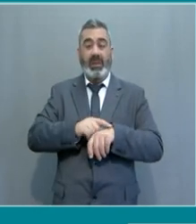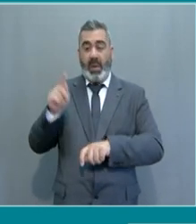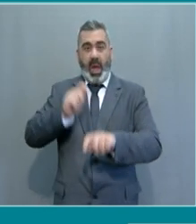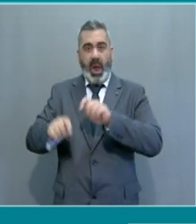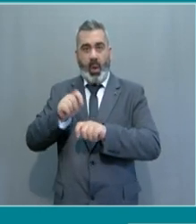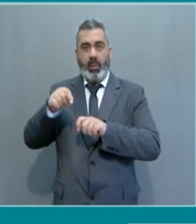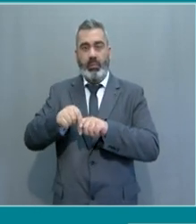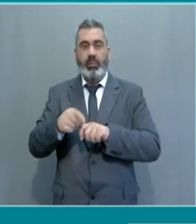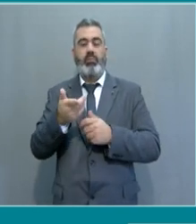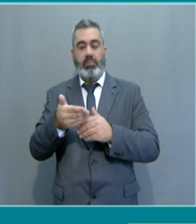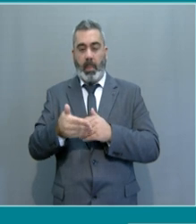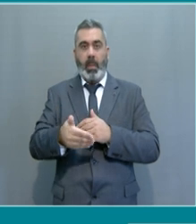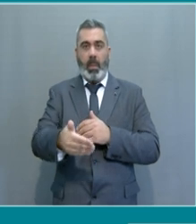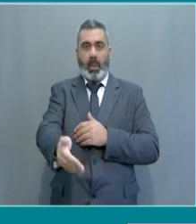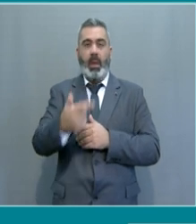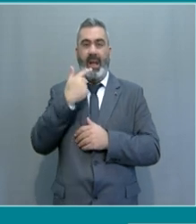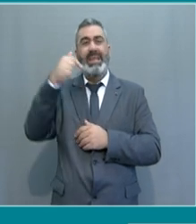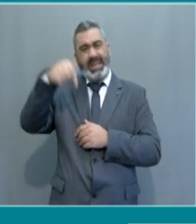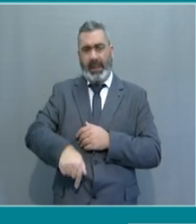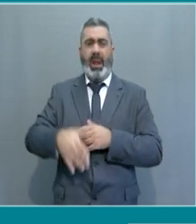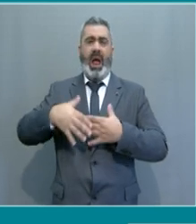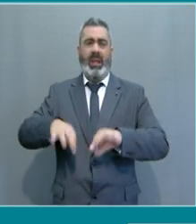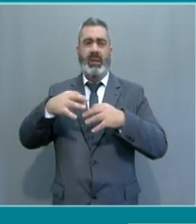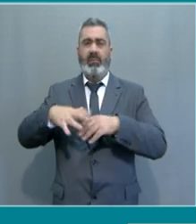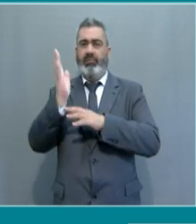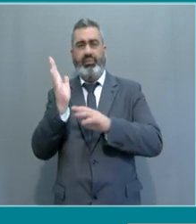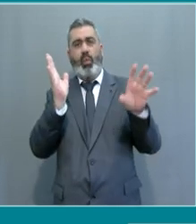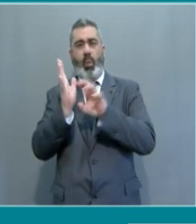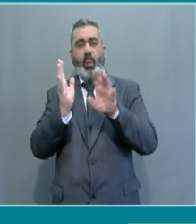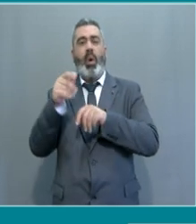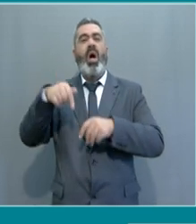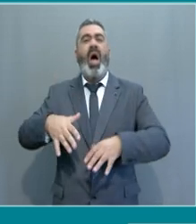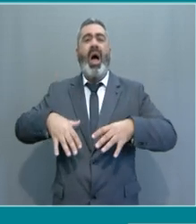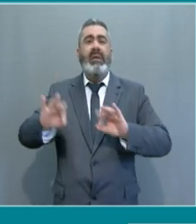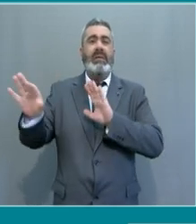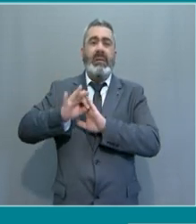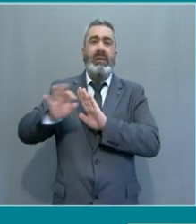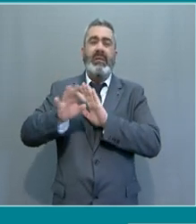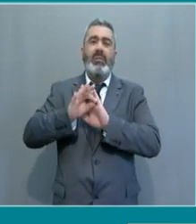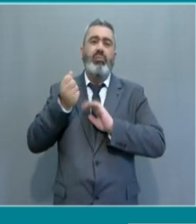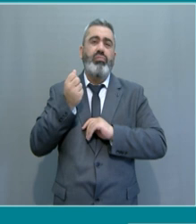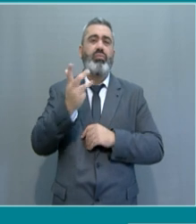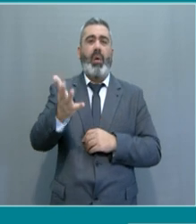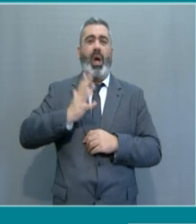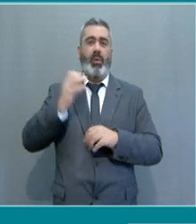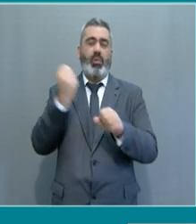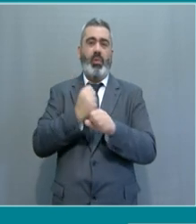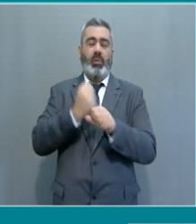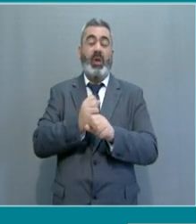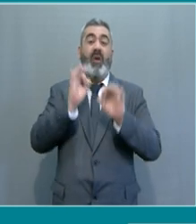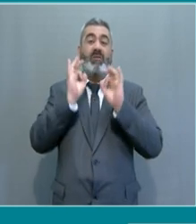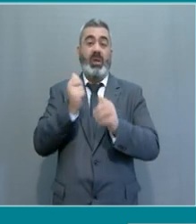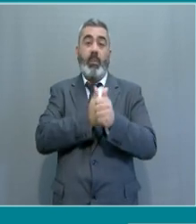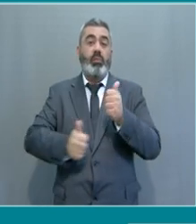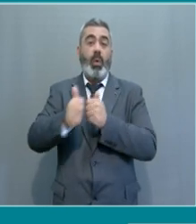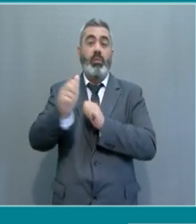η οποία ξεκινάει πρακτικά σήμερα, δεκάδες άμεσες και έμεσες θέσεις εργασίας, στις οποίες επίσης θα δοθεί